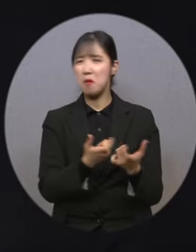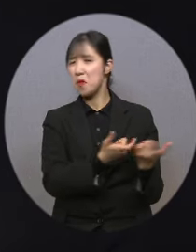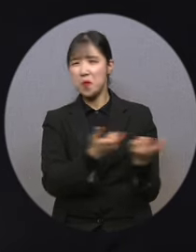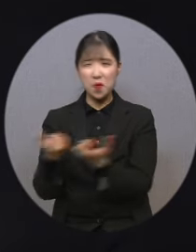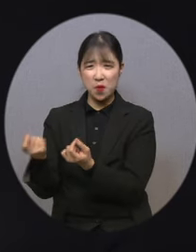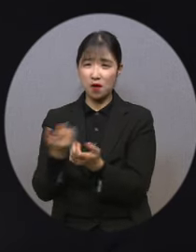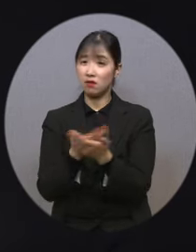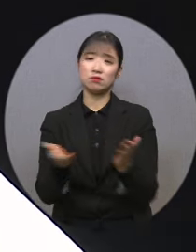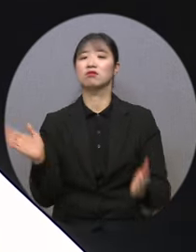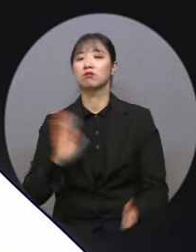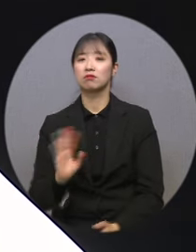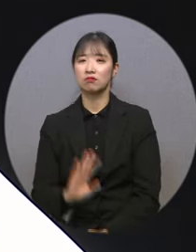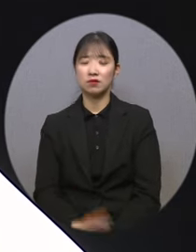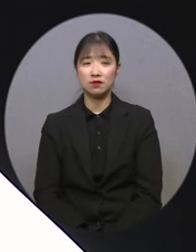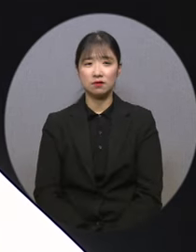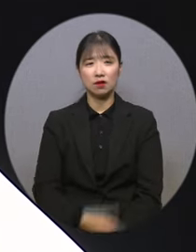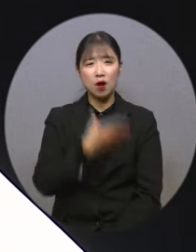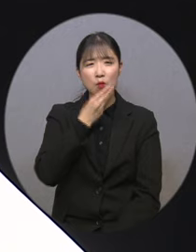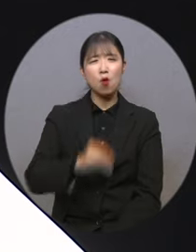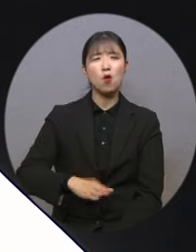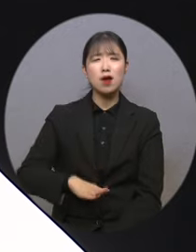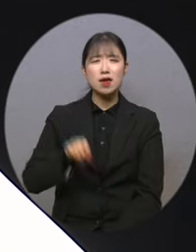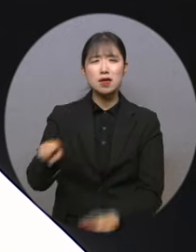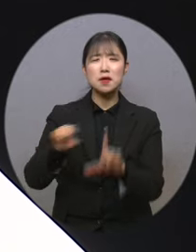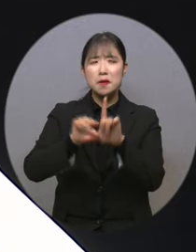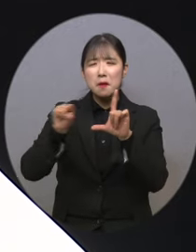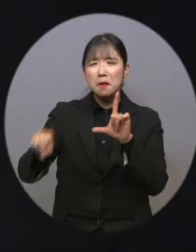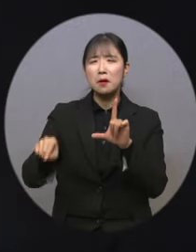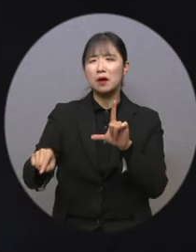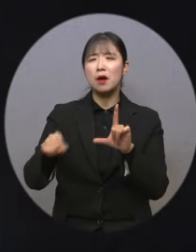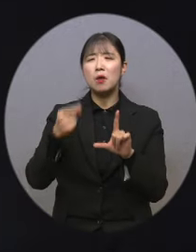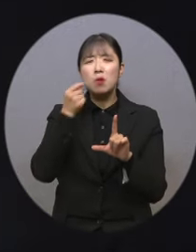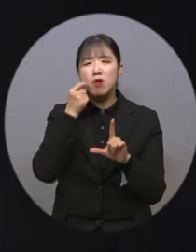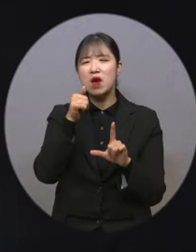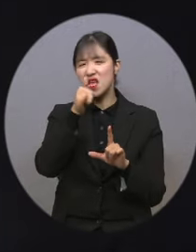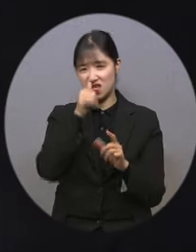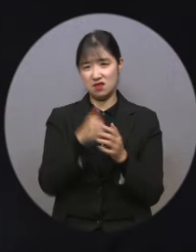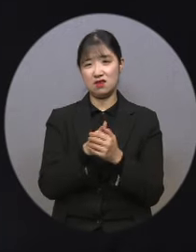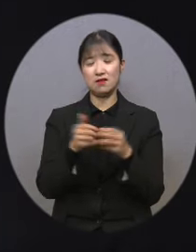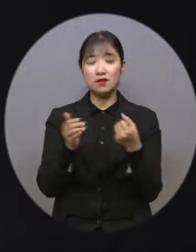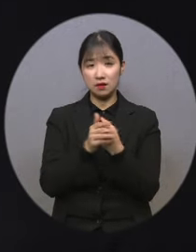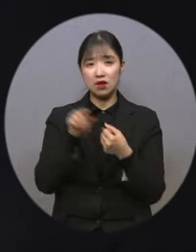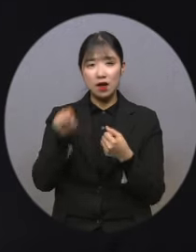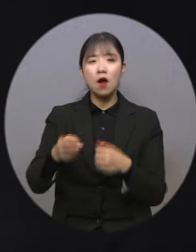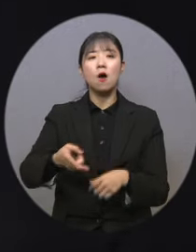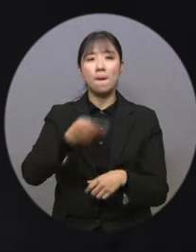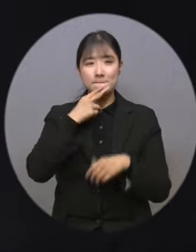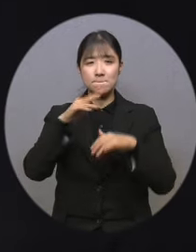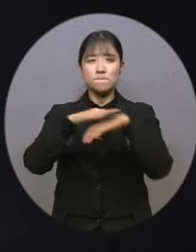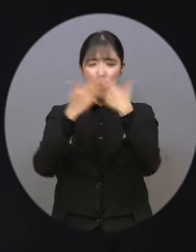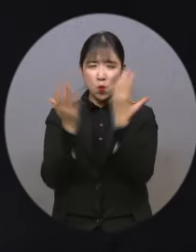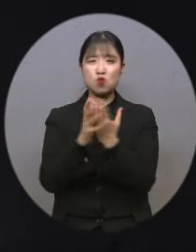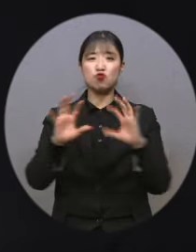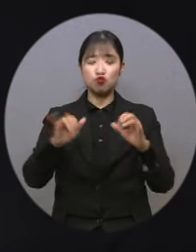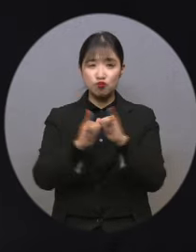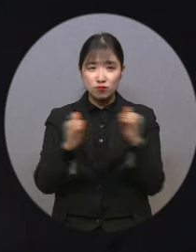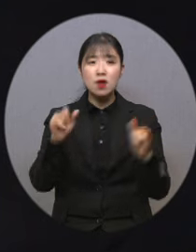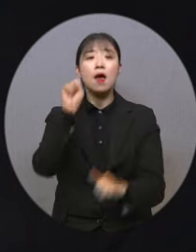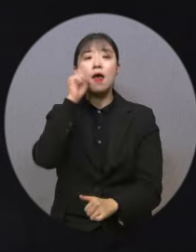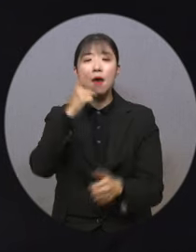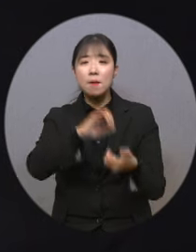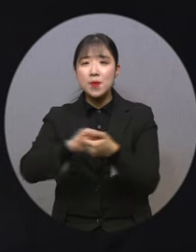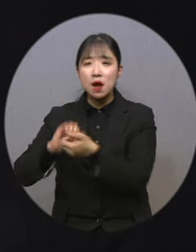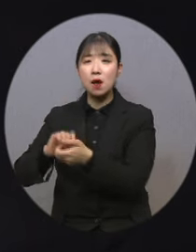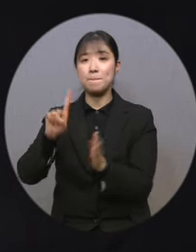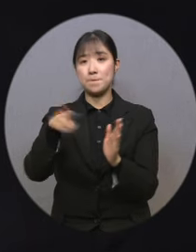공장의 가지 않습니다 복지사각지대 없습니다 이렇게 해서 모든 국민이 통장에 매달 152 지켜야지